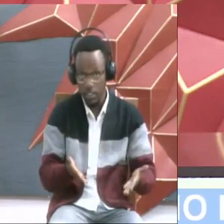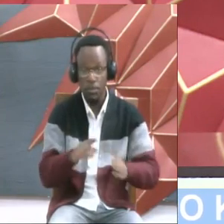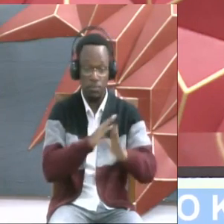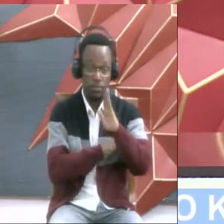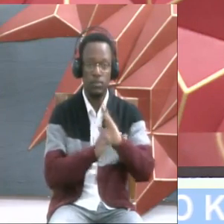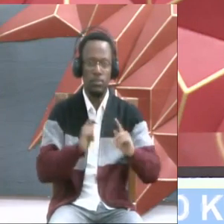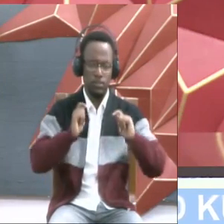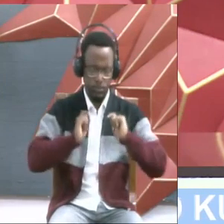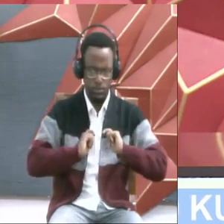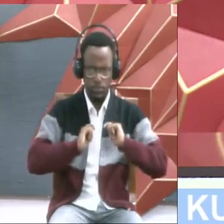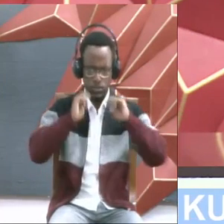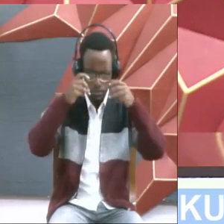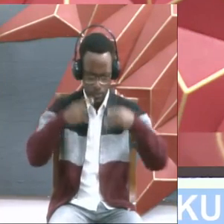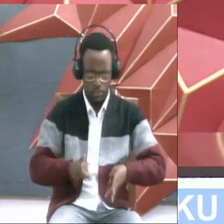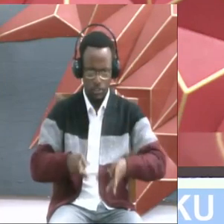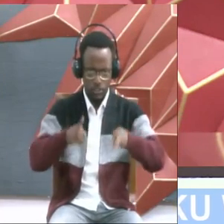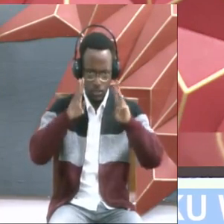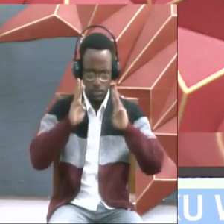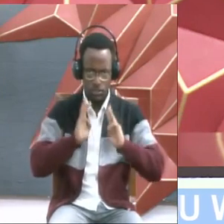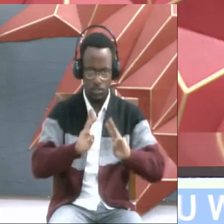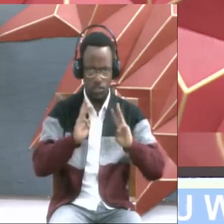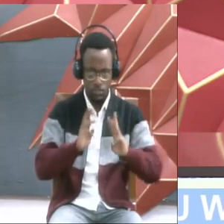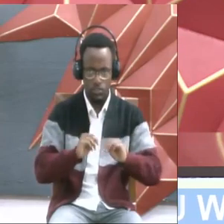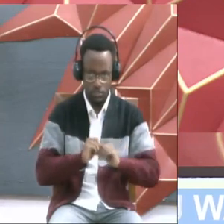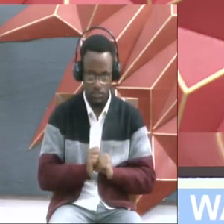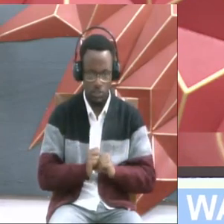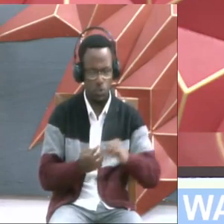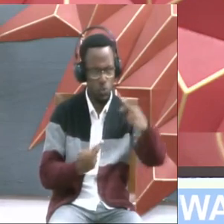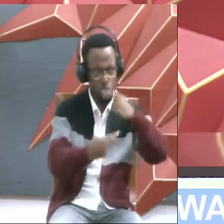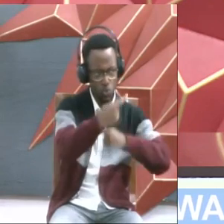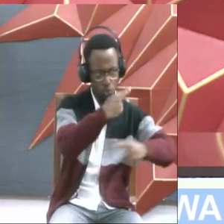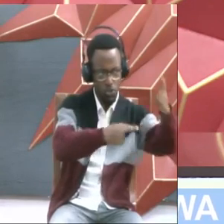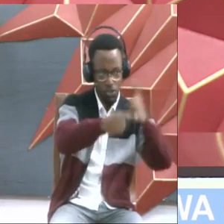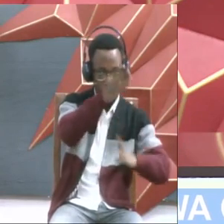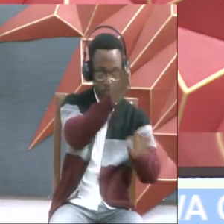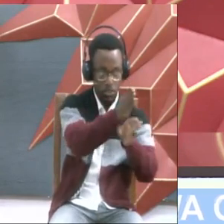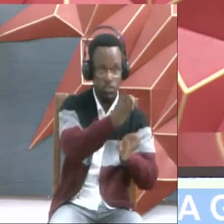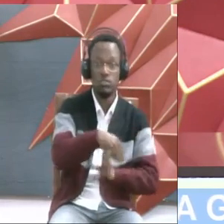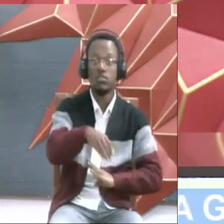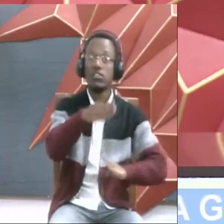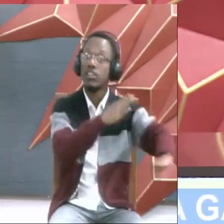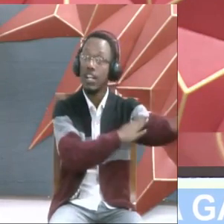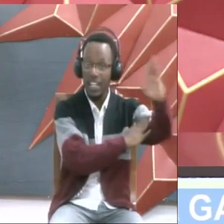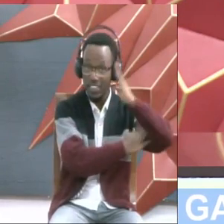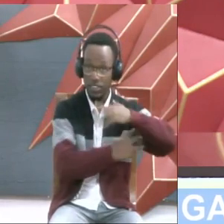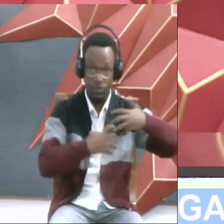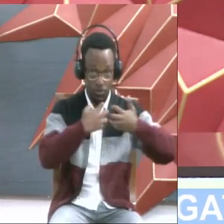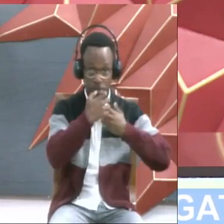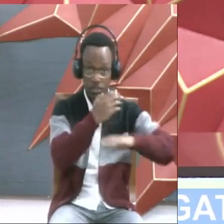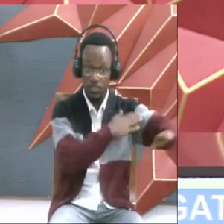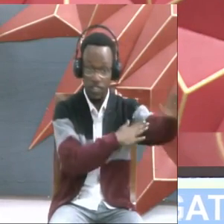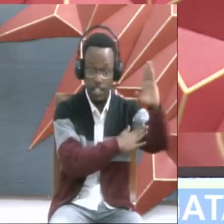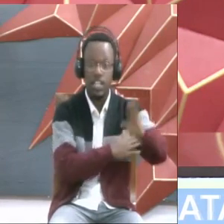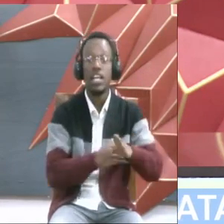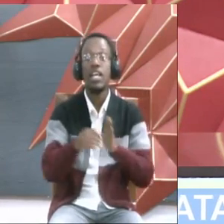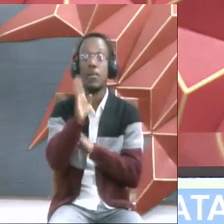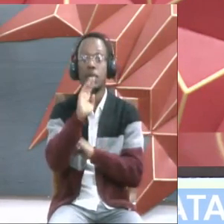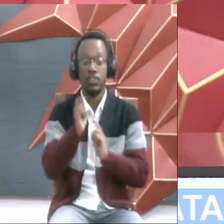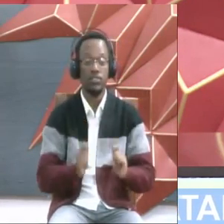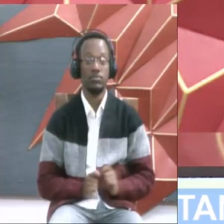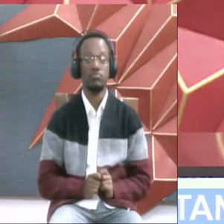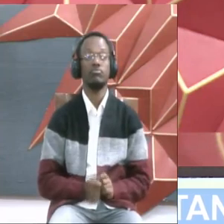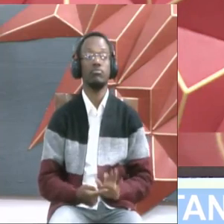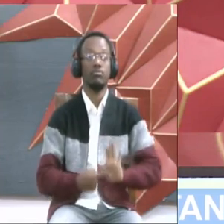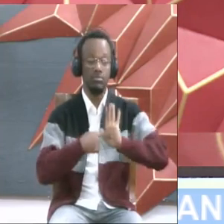yaduhaye inzira yo gusubira kuri yo inzira yo gusubira iwayo imana